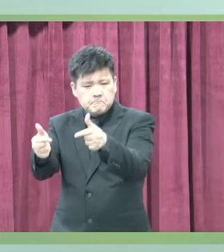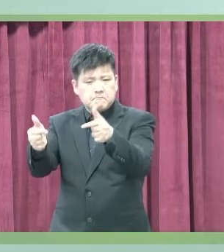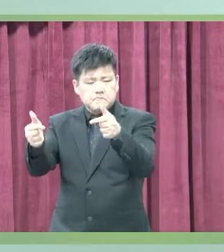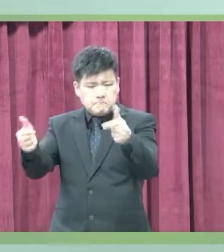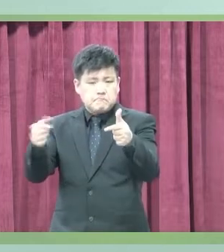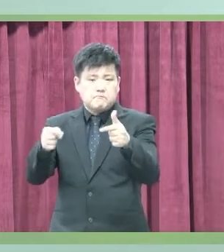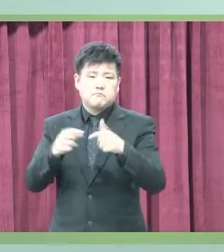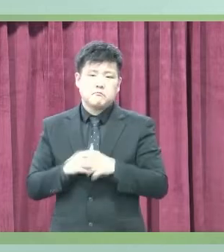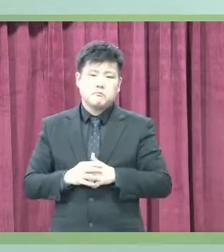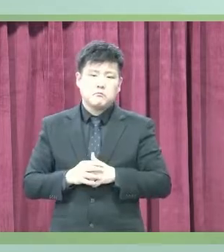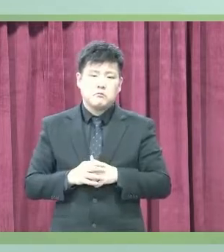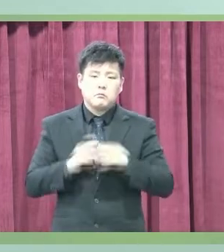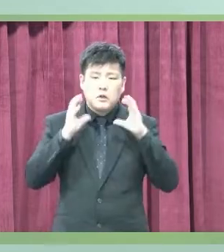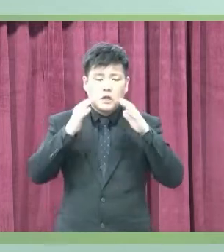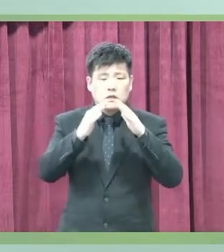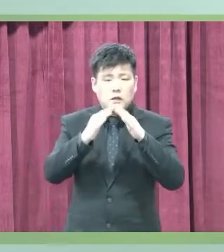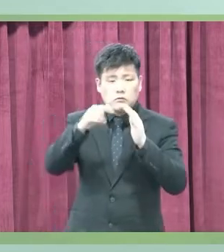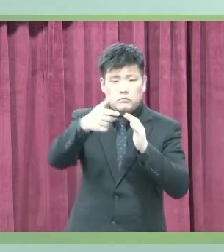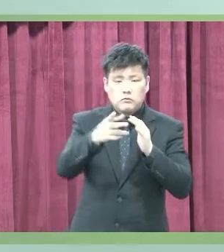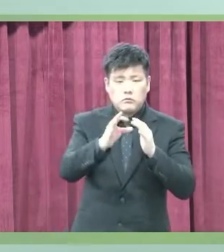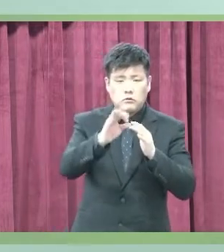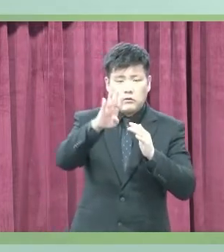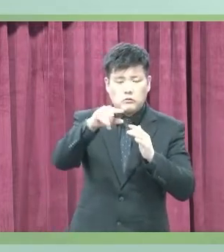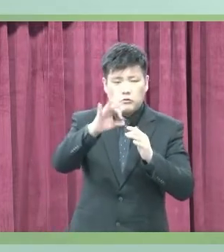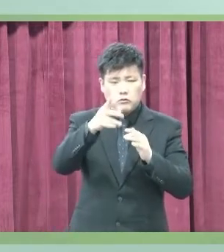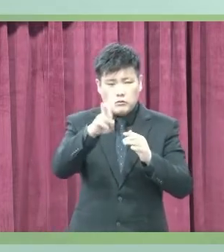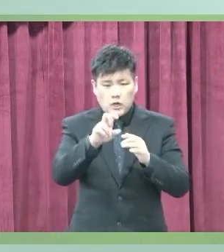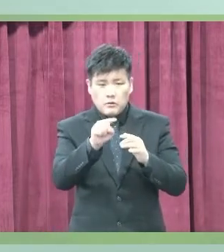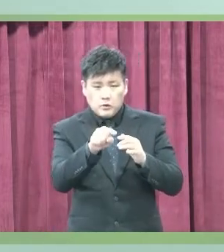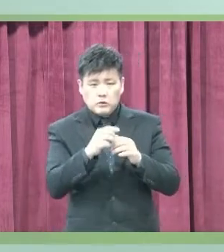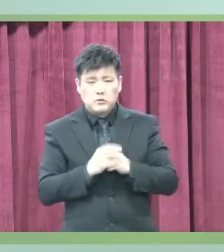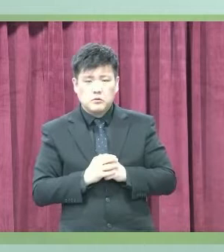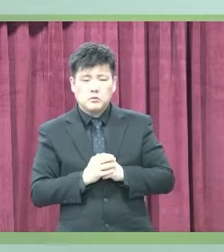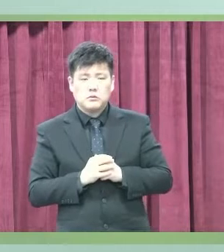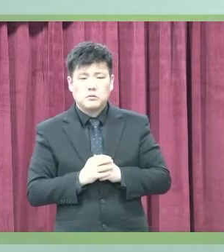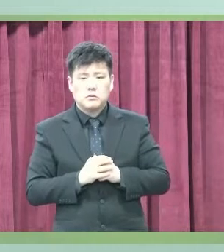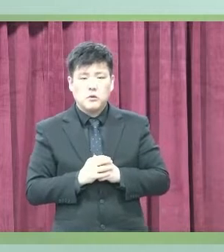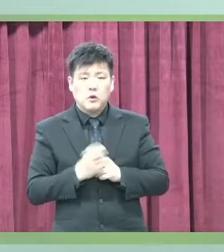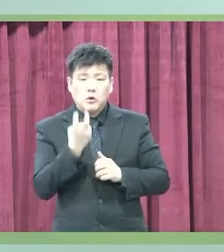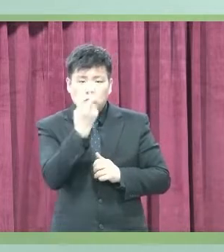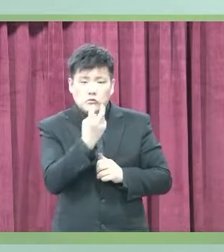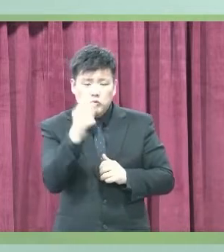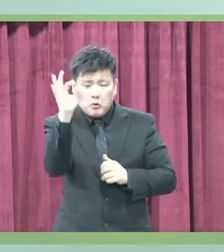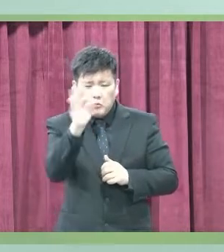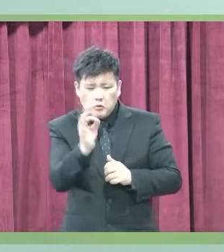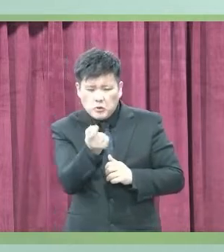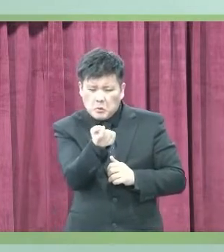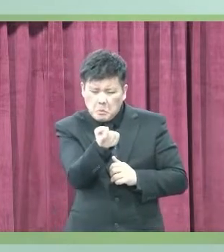있고 그 자궁경부암 같은 경우는 조금 더 낮은 그 수검률을 보이고 있습니다.